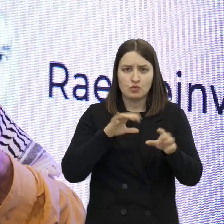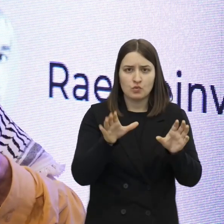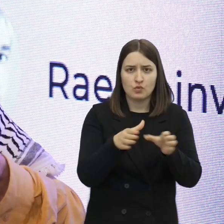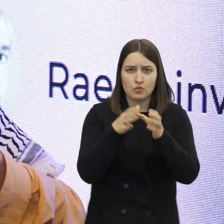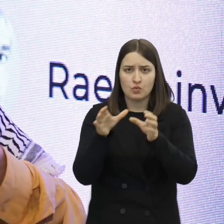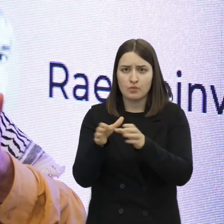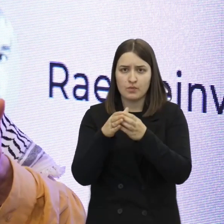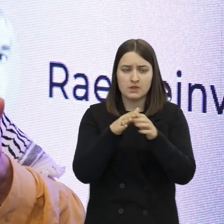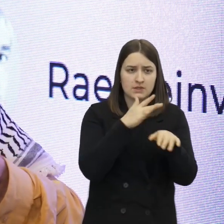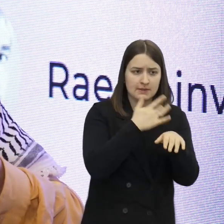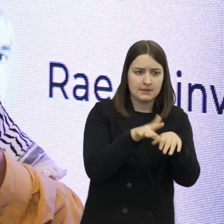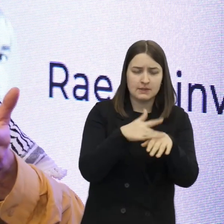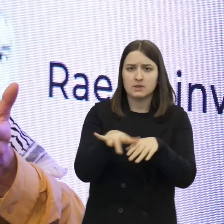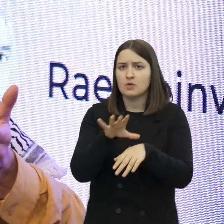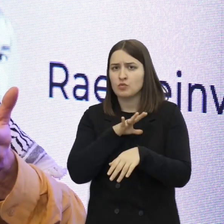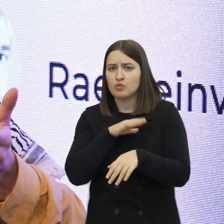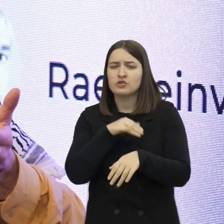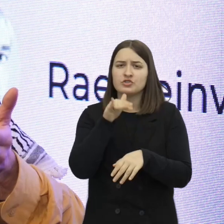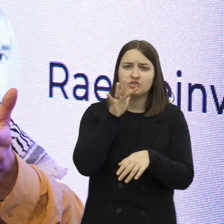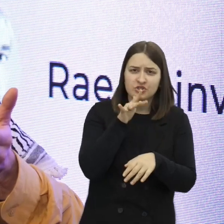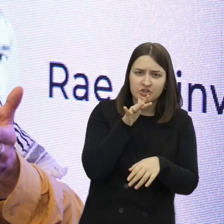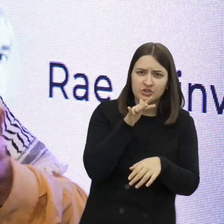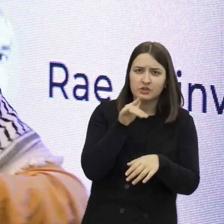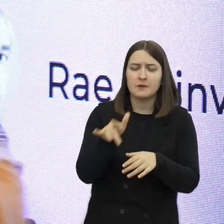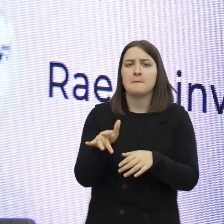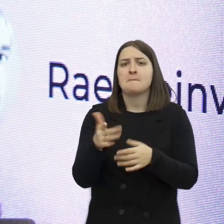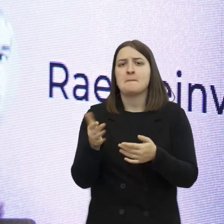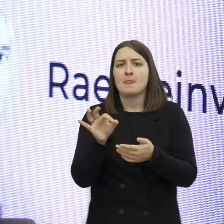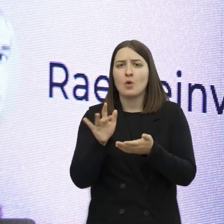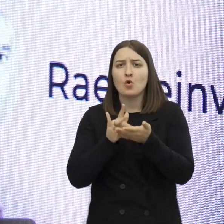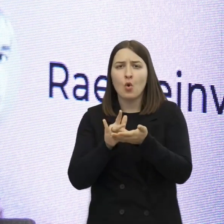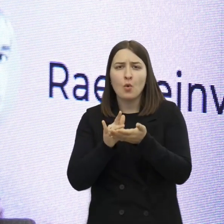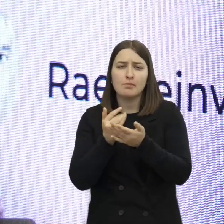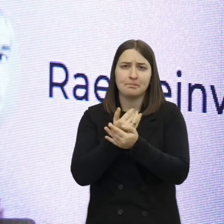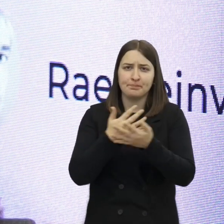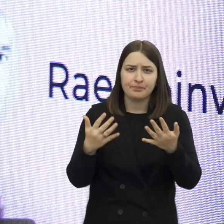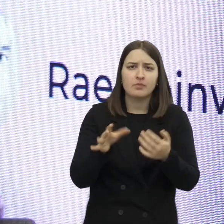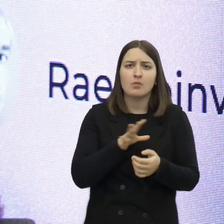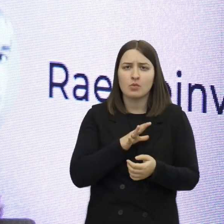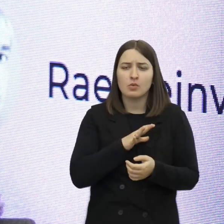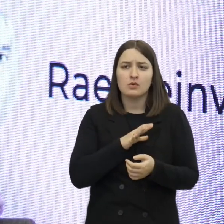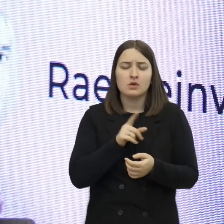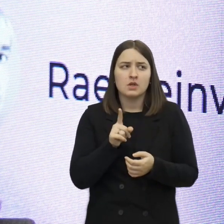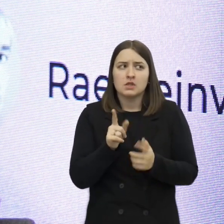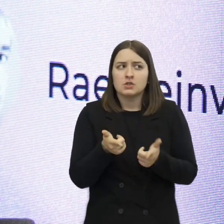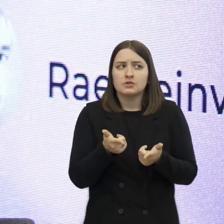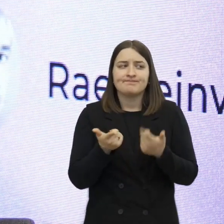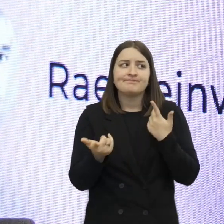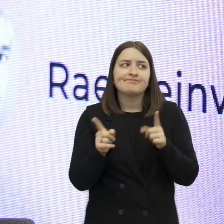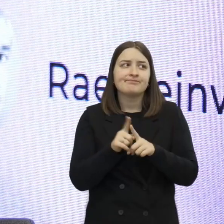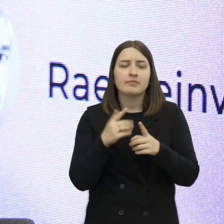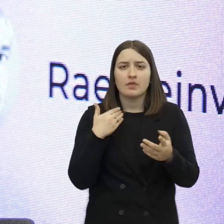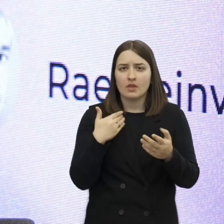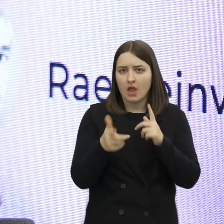žydai gyvena Lietuvoje, ir romai, ir kitų grupių atstovai. Tad atrodo man kaip ir natūralu, jeigu